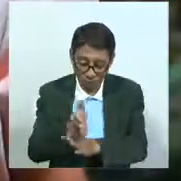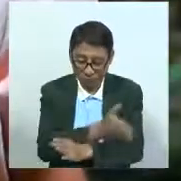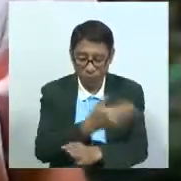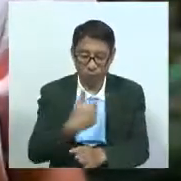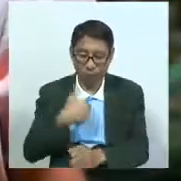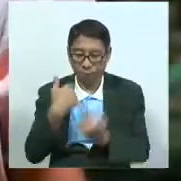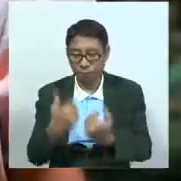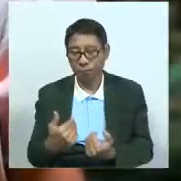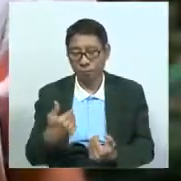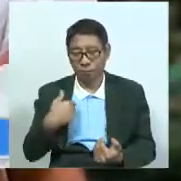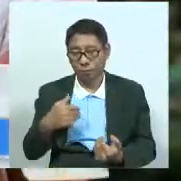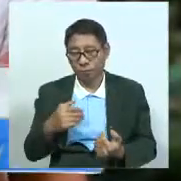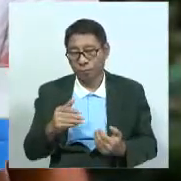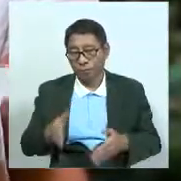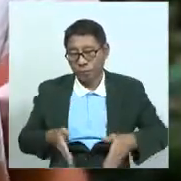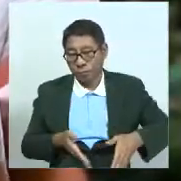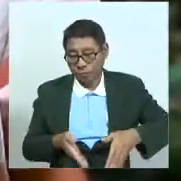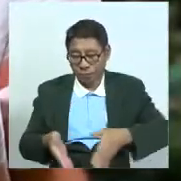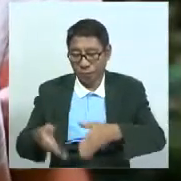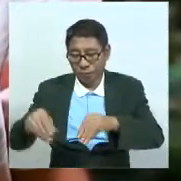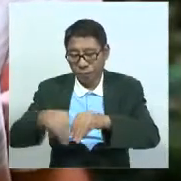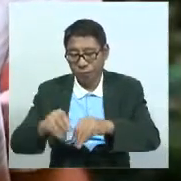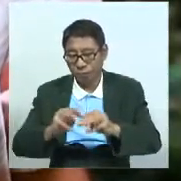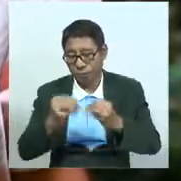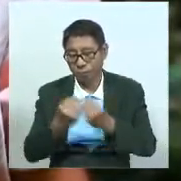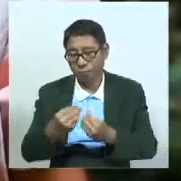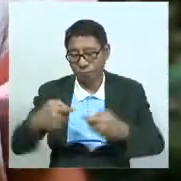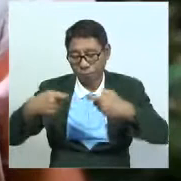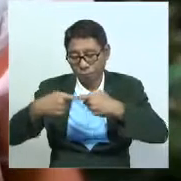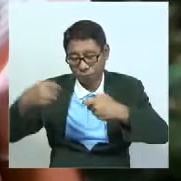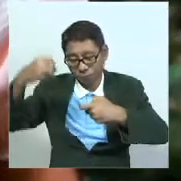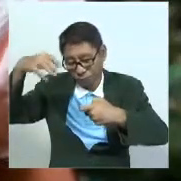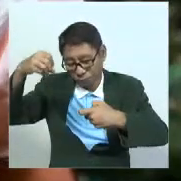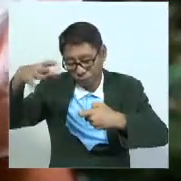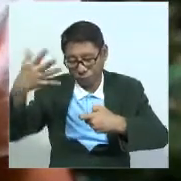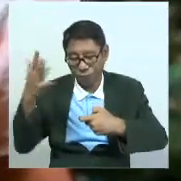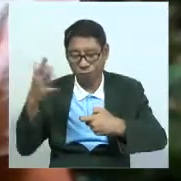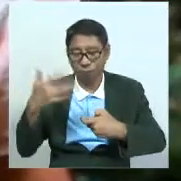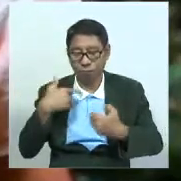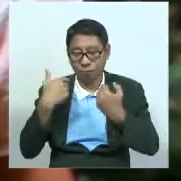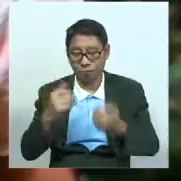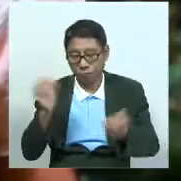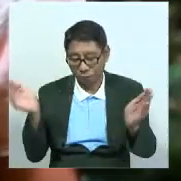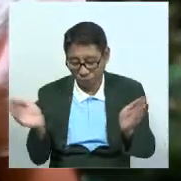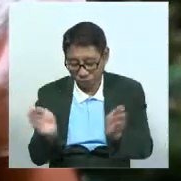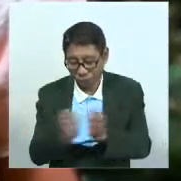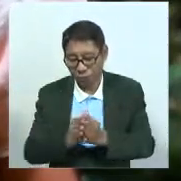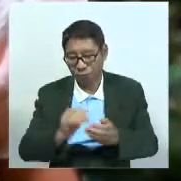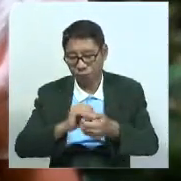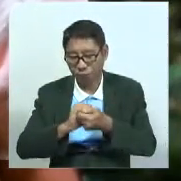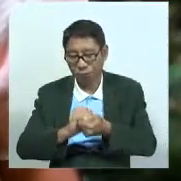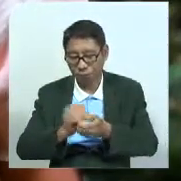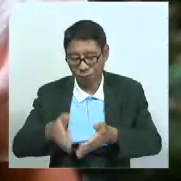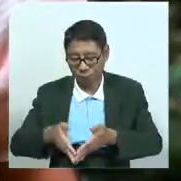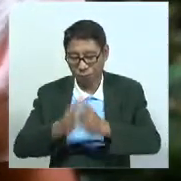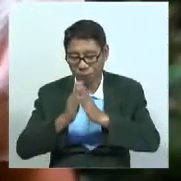ลำห้อยแต่ละลำห้อยที่ใกล้หมู่บ้านเนี่ยก็คือไม่มีไฟเลยครับแต่เมื่อมีการรวมตัวแล้วมีการตั้ง